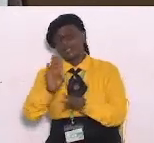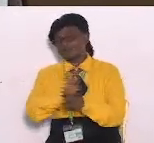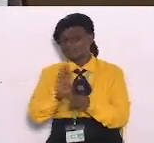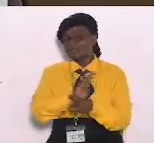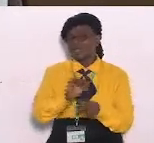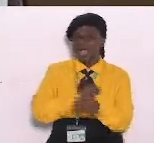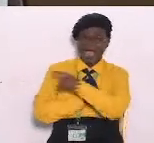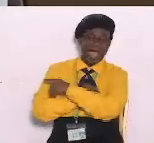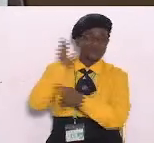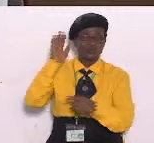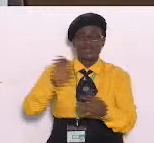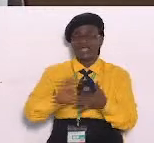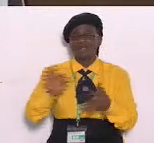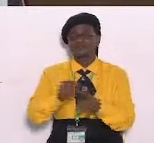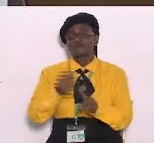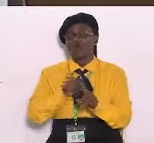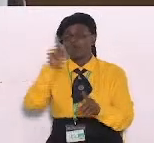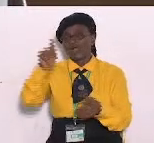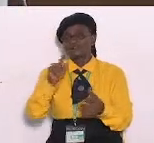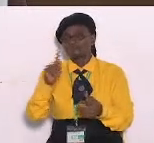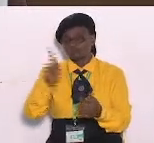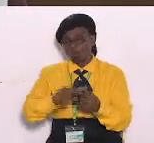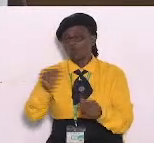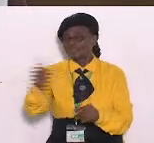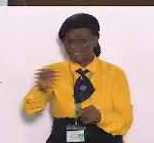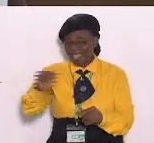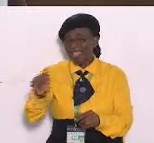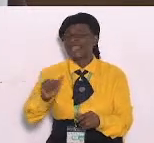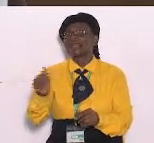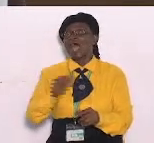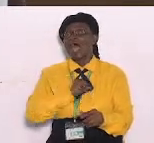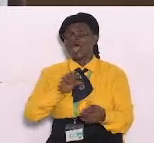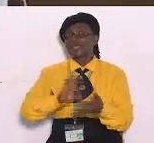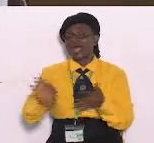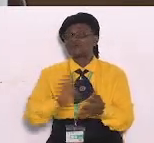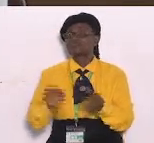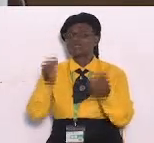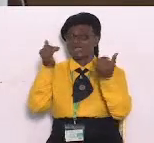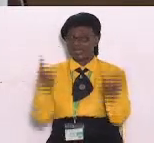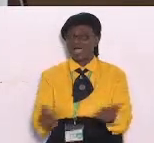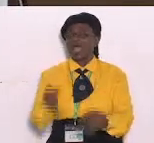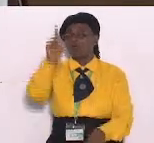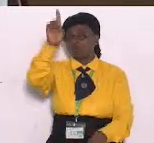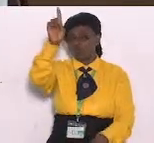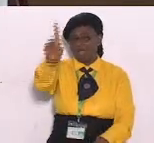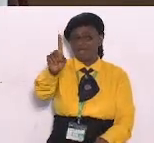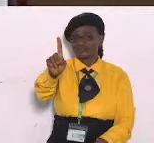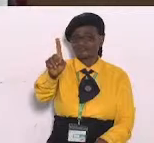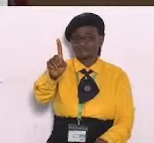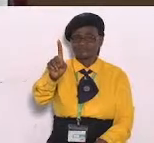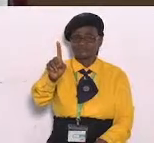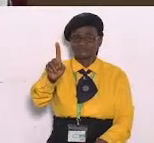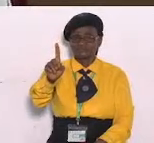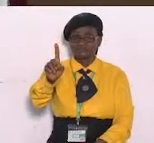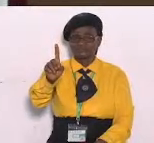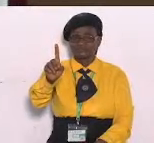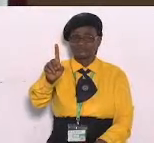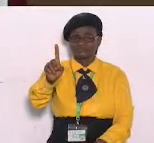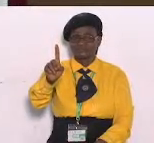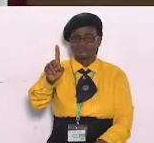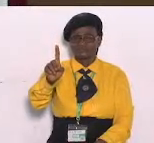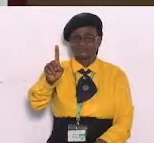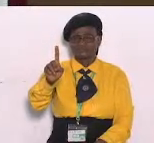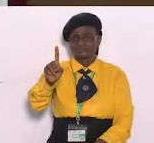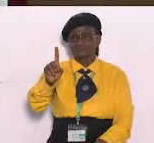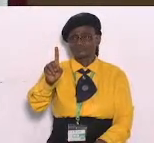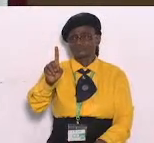10 et nous allons prier je compte maintenant 1 viens vers Jésus c'est le moment